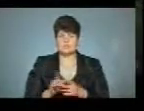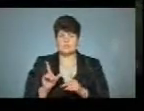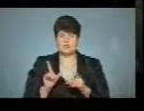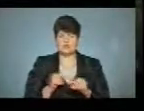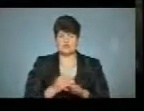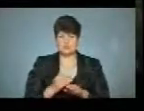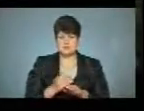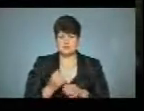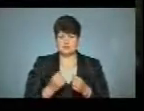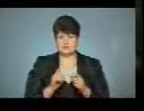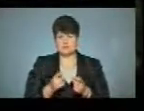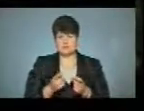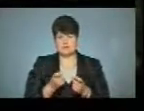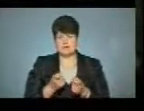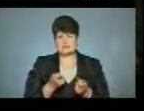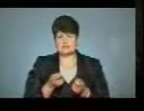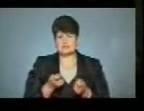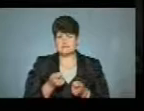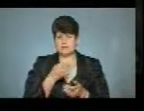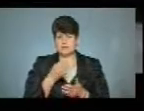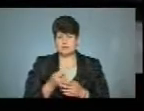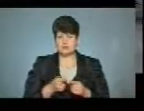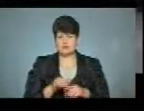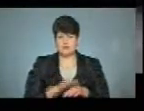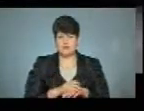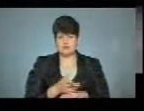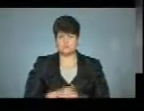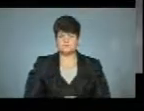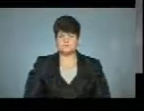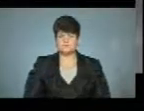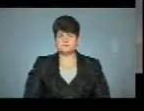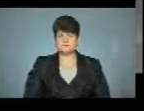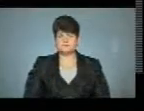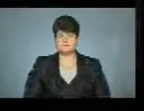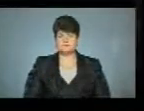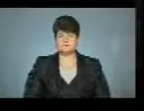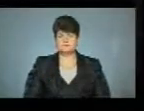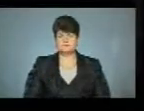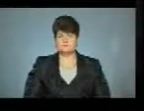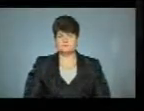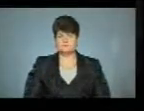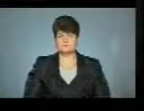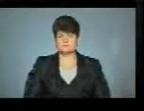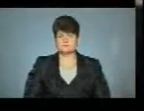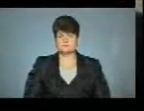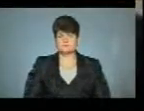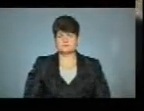водій буде притягнутий до адміністративної відповідальності по даному факту. Соломія Струс, Андрій Бодак. Новини.